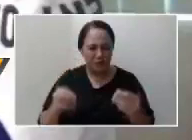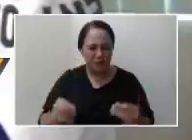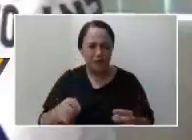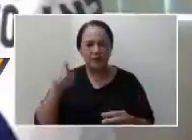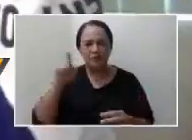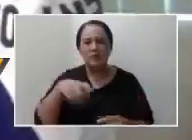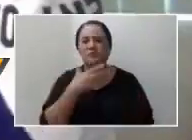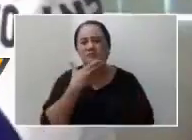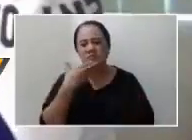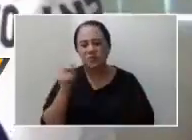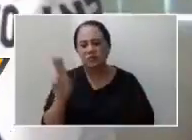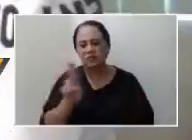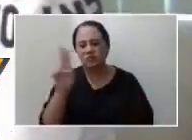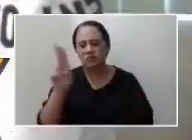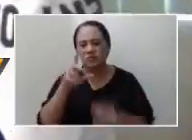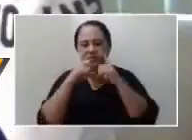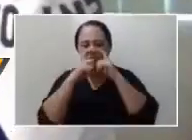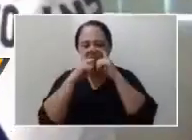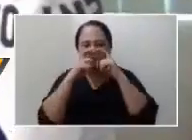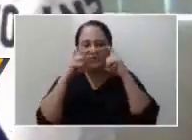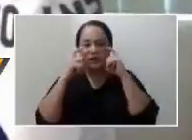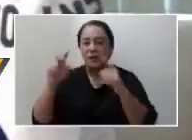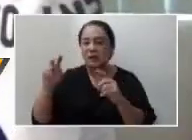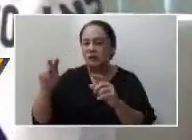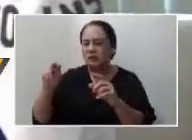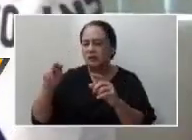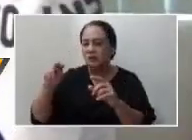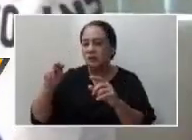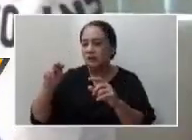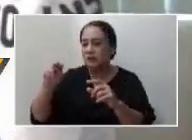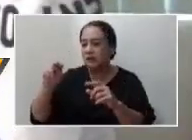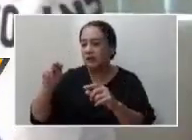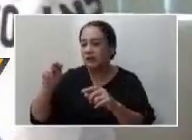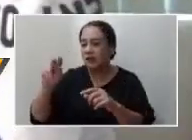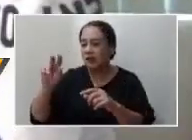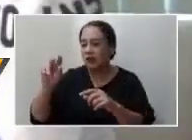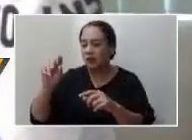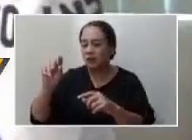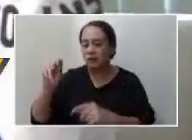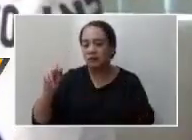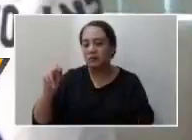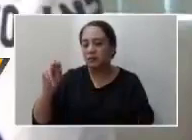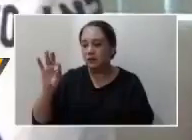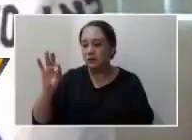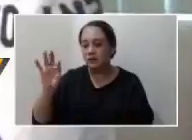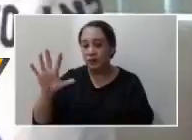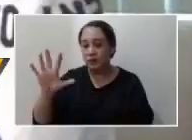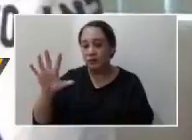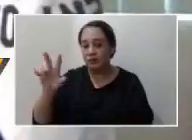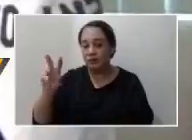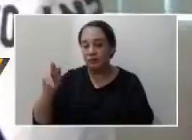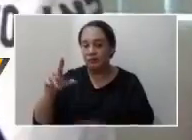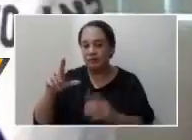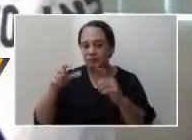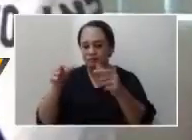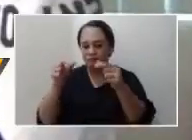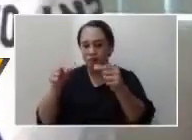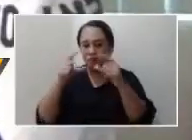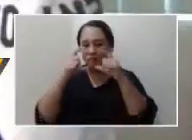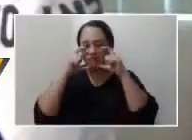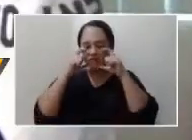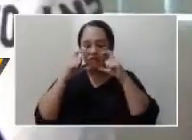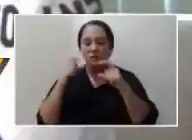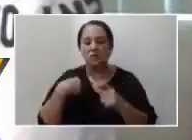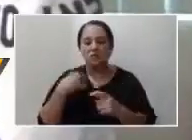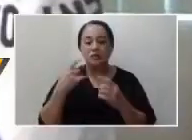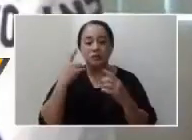mas malalim na parte na baka ito ang may dala ng mas maraming gas. Sa kasalukuyan, walang pagbabago sa pamamaga ng vulkan. So hindi